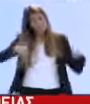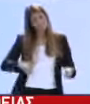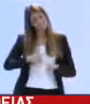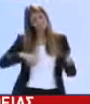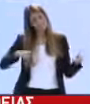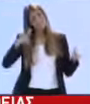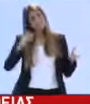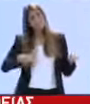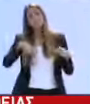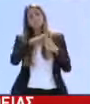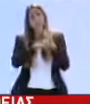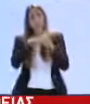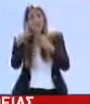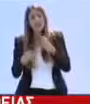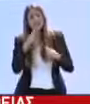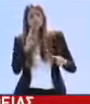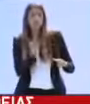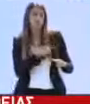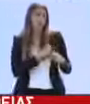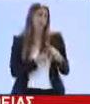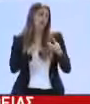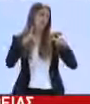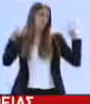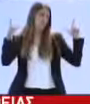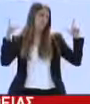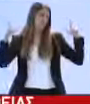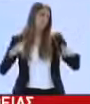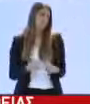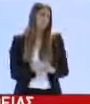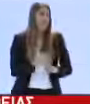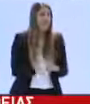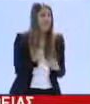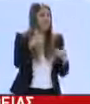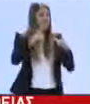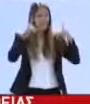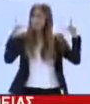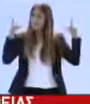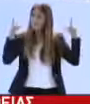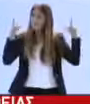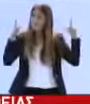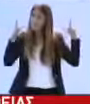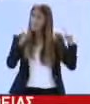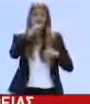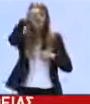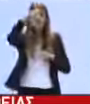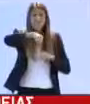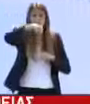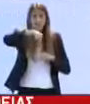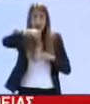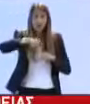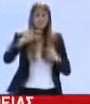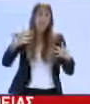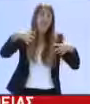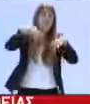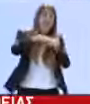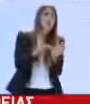της θεμέλια, αλλά διευρύνοντας ταυτόχρονα την απήχησή της. Η Νέα Δημοκρατία έρχεται σήμερα να